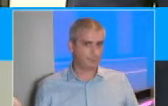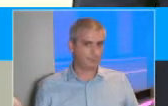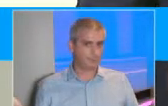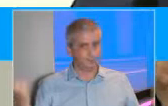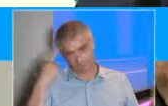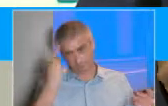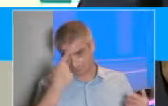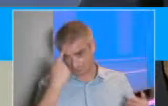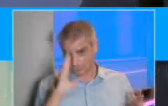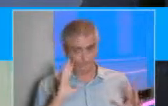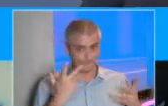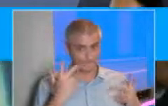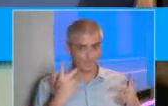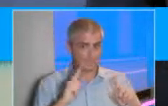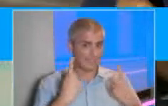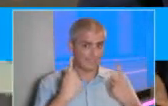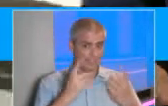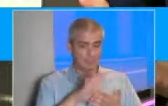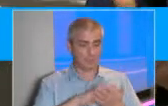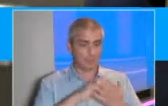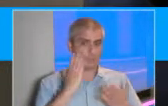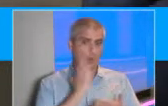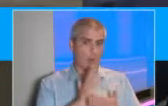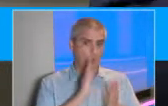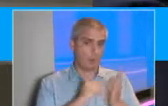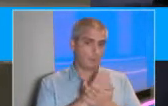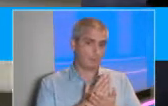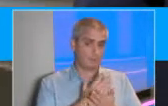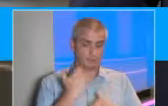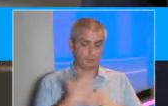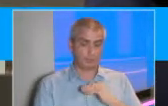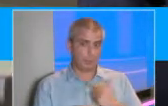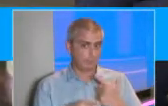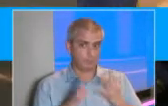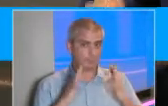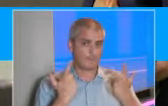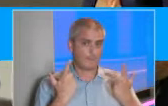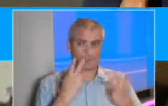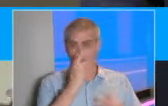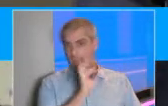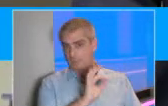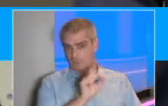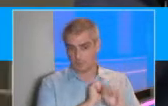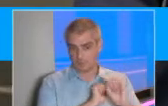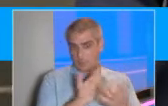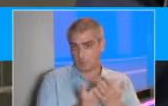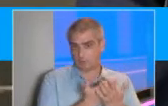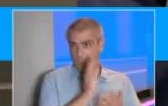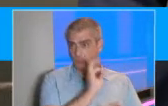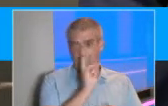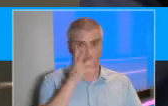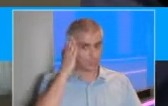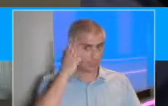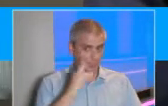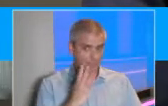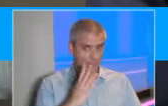את יודעת, ידוע לכם מה יקרה בתחום האולטימטום, בתום האולטימטום, סליחה, מה מצידם, הם יתמכו בהצעה של יש